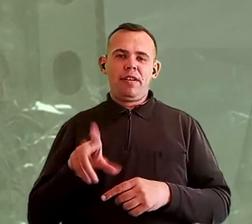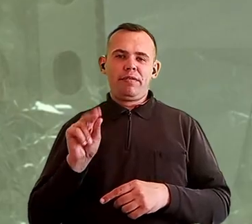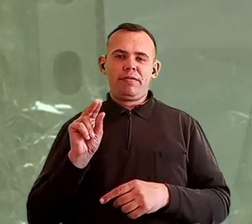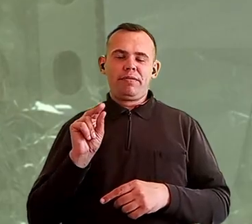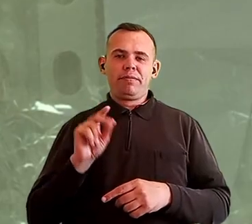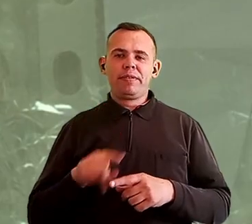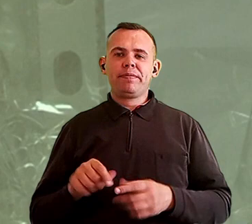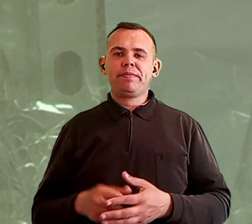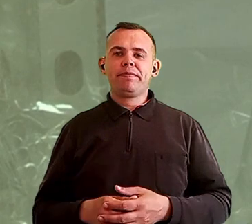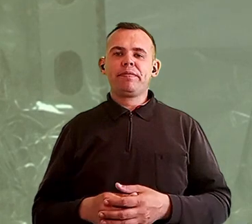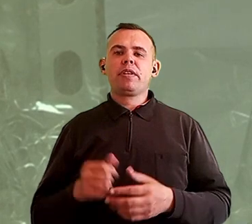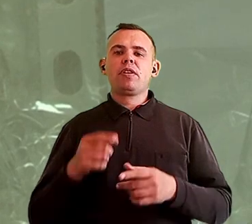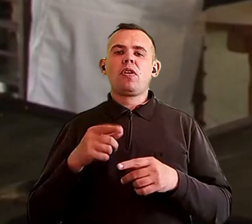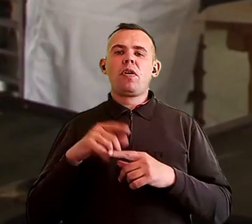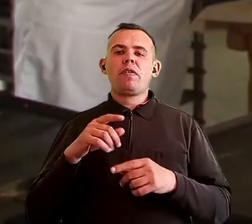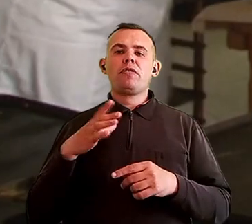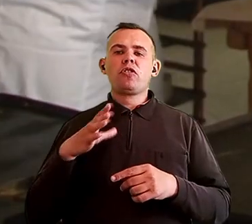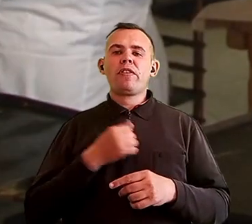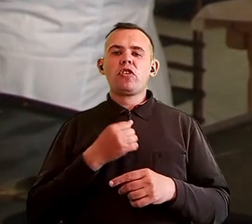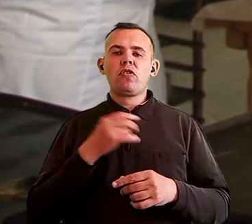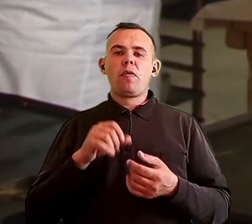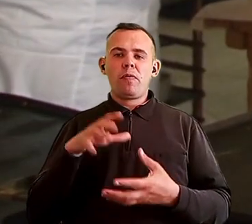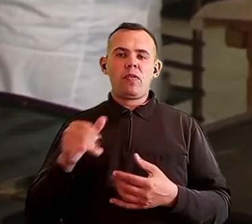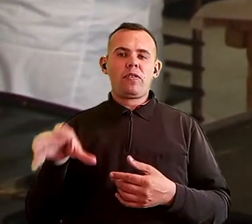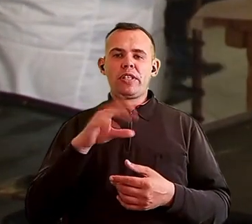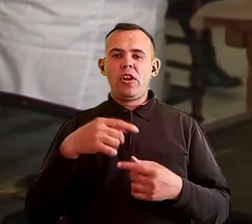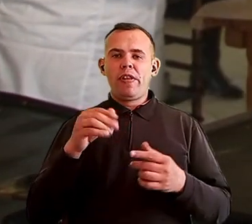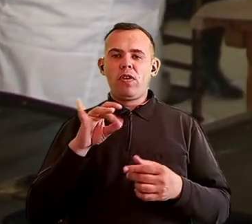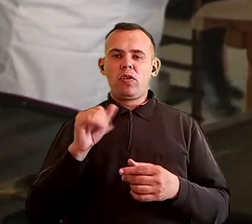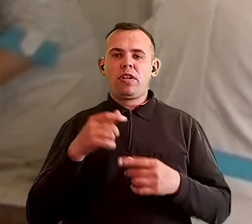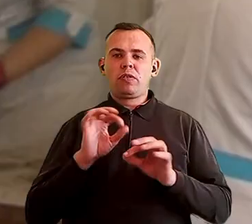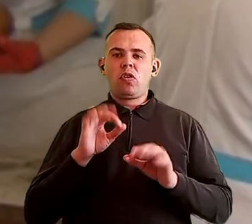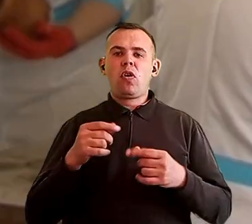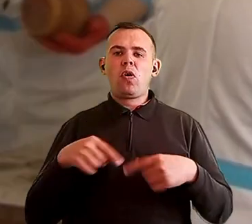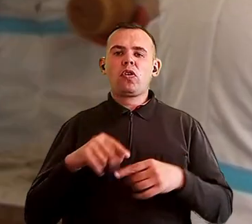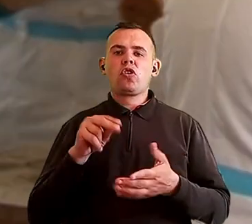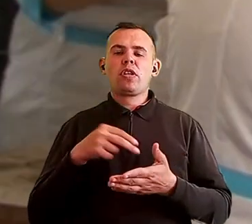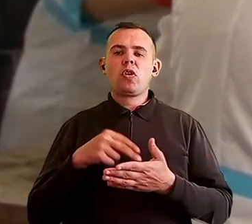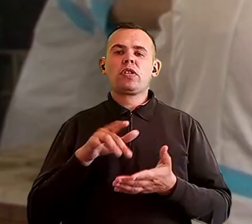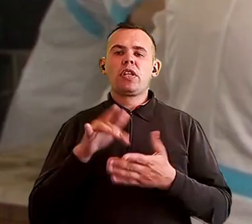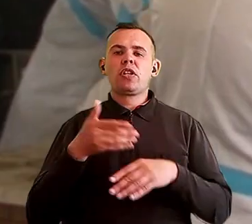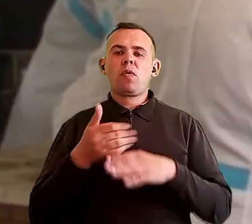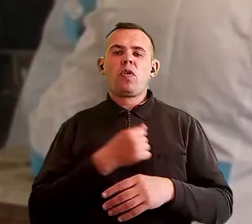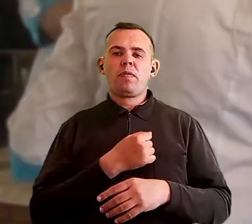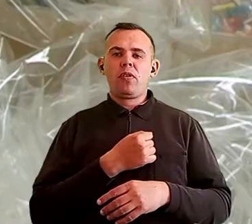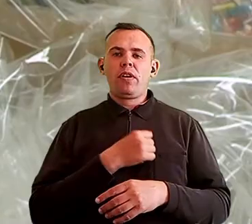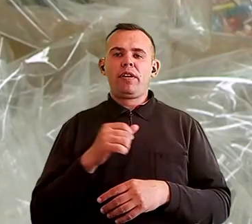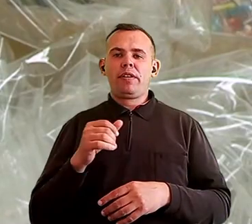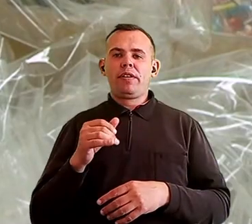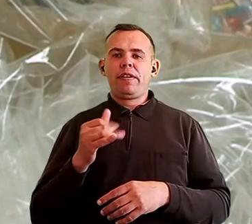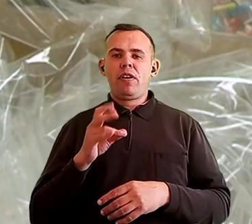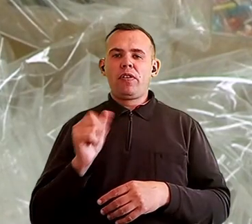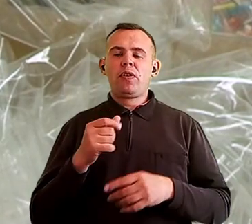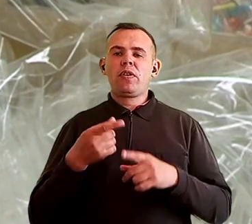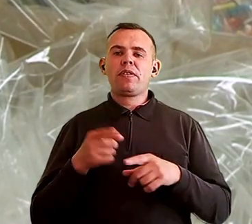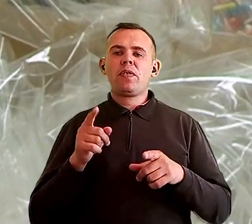Паски чекають військові по всій лінії фронту, розповідає координатор Черкаського центру допомоги армії Івана Дубова. До свята їх відвезуть в